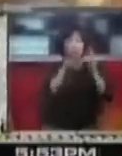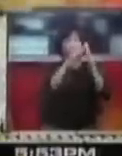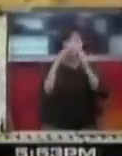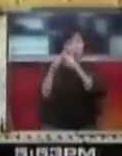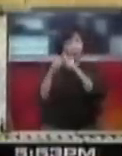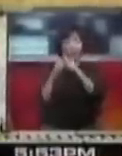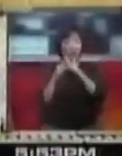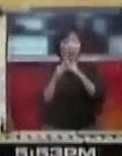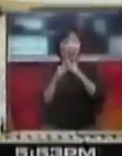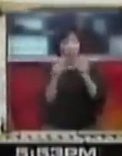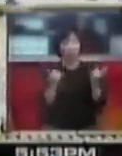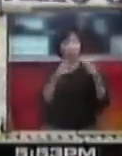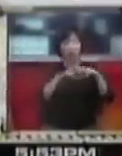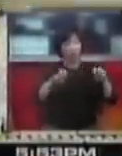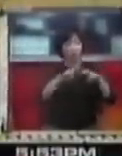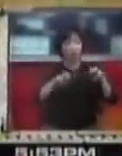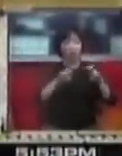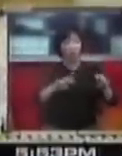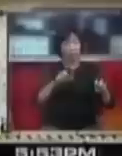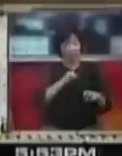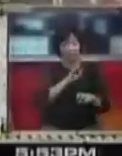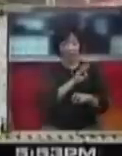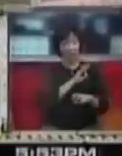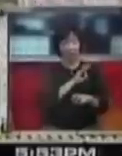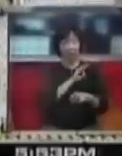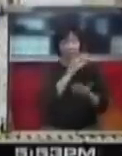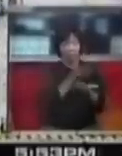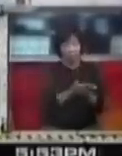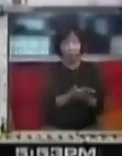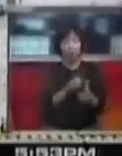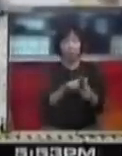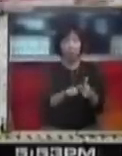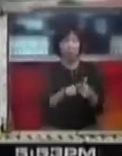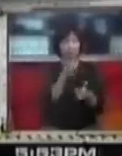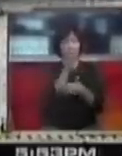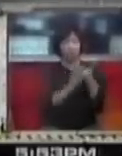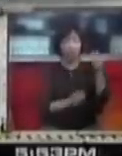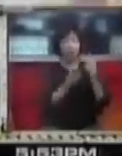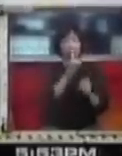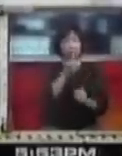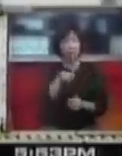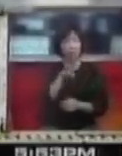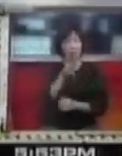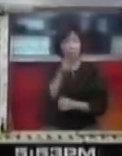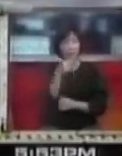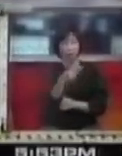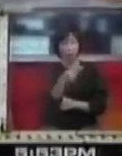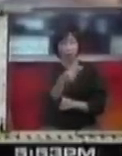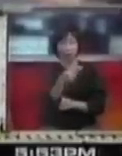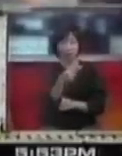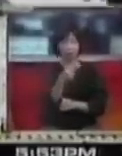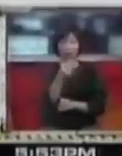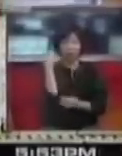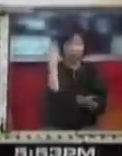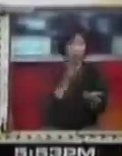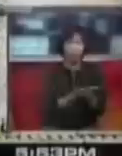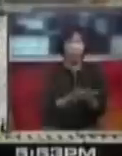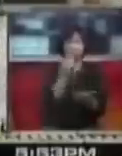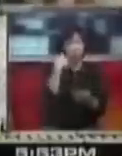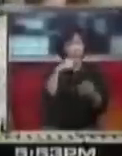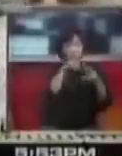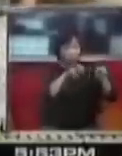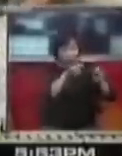gitna ng aming pag-imbestiga, dumating ang staff ng kongresista. Napasugod na rin ang kinatawan ng DPWH para tingnan ang ugat na